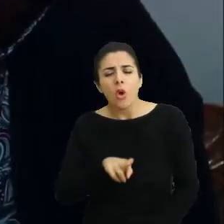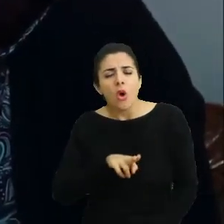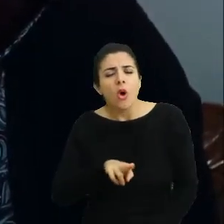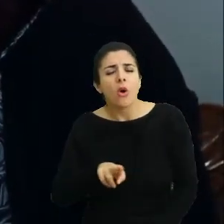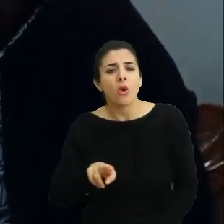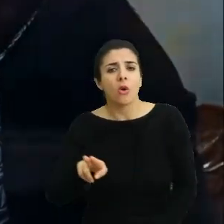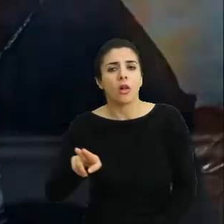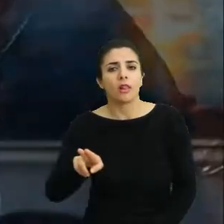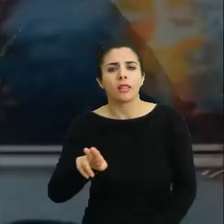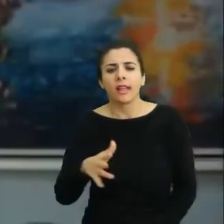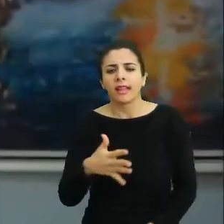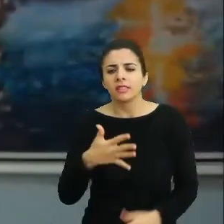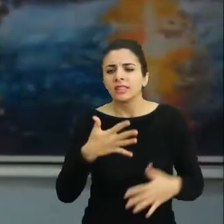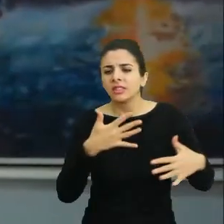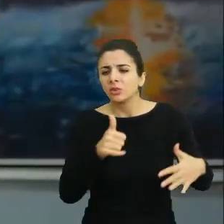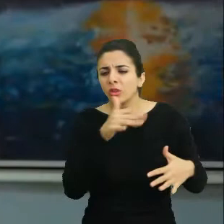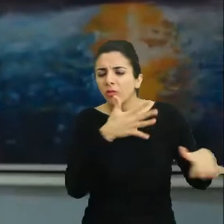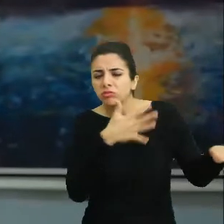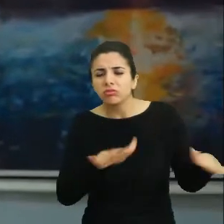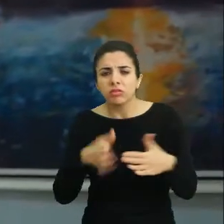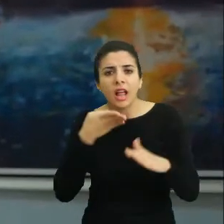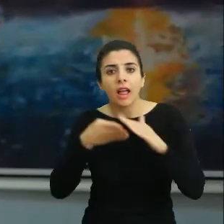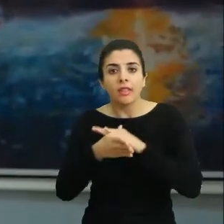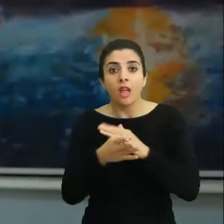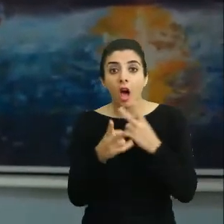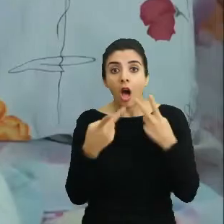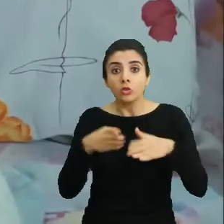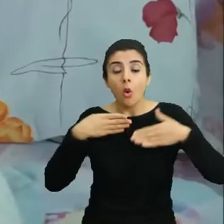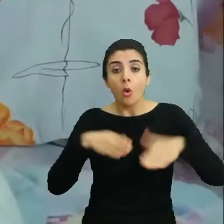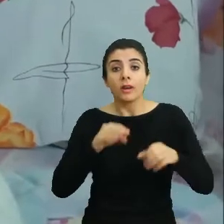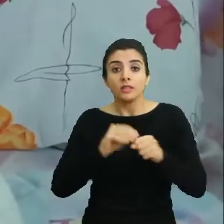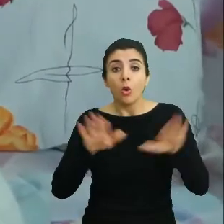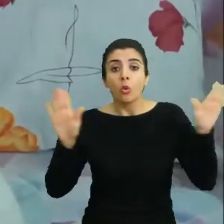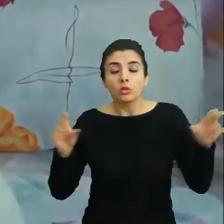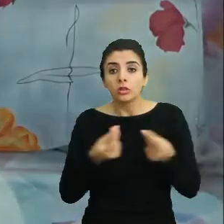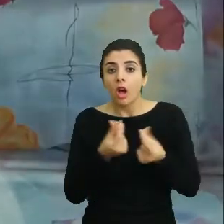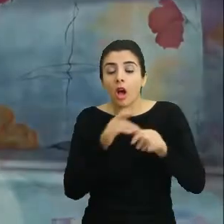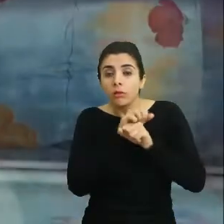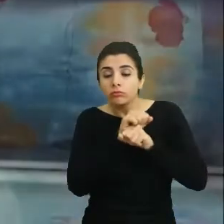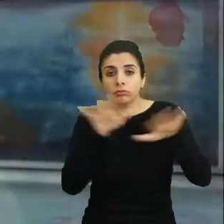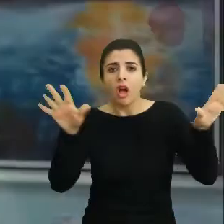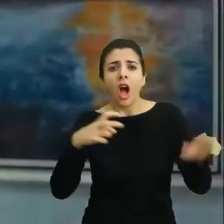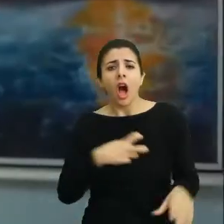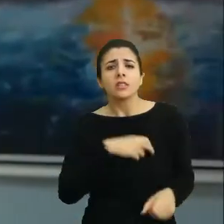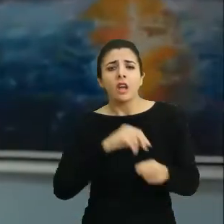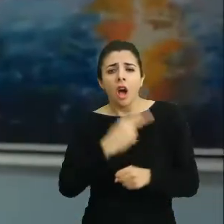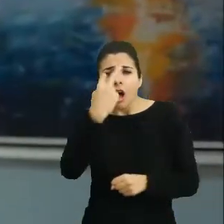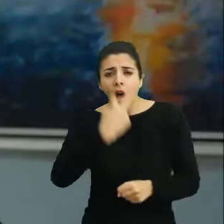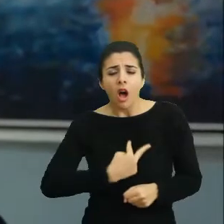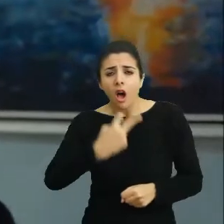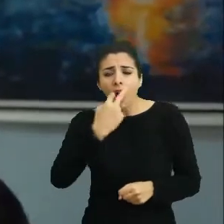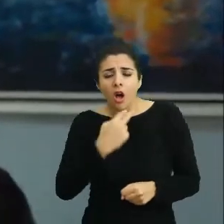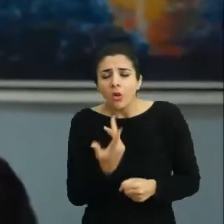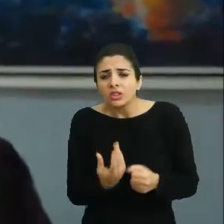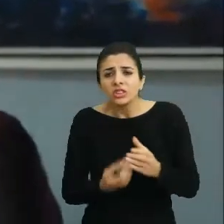Yollar sellere gider. Açılır parklar, artık kuşlar dağılır. Bir aşkı gözyaşlarıyla bulvara